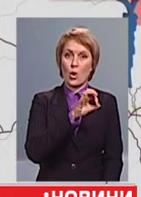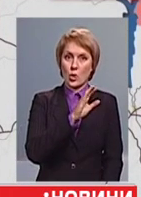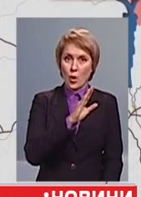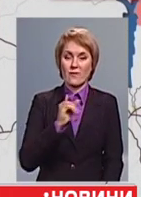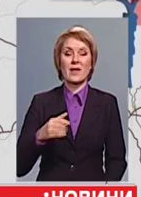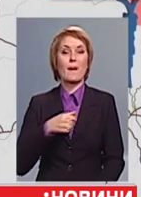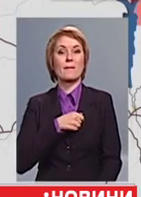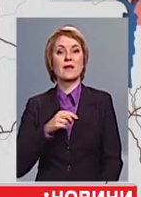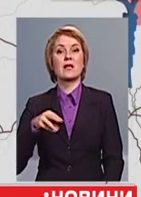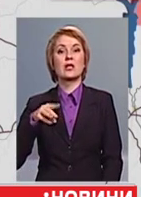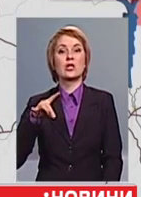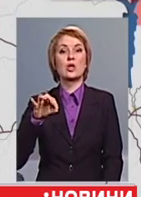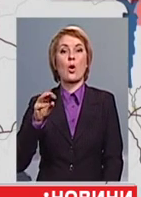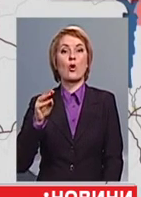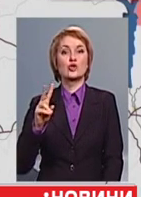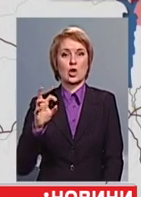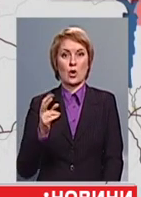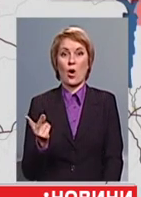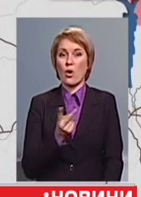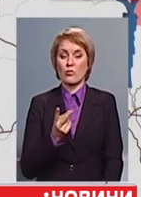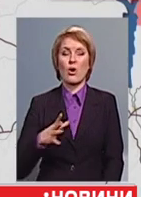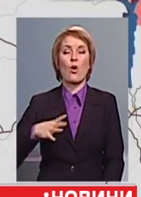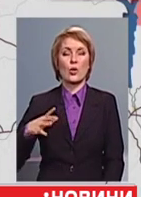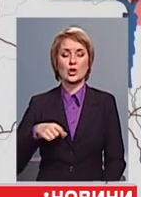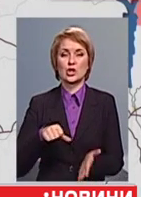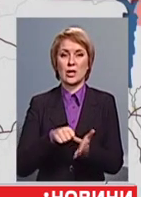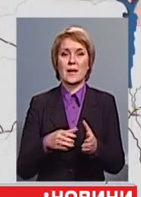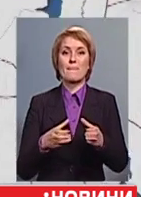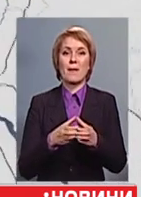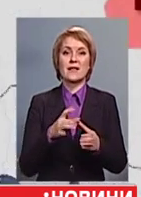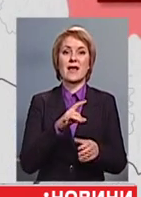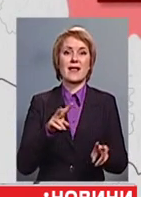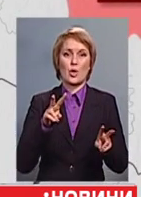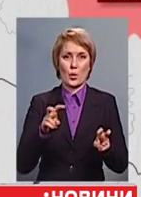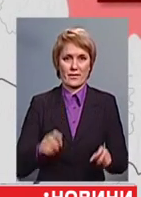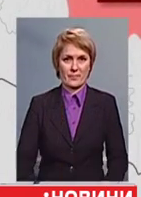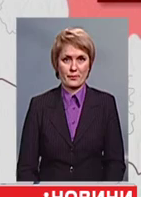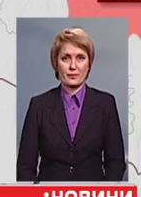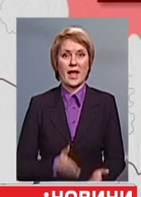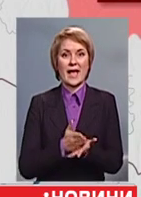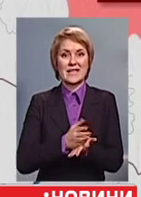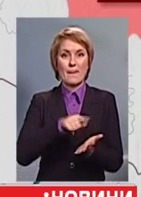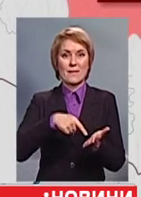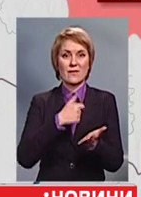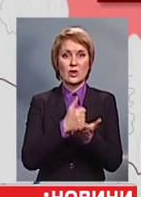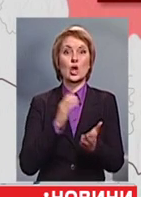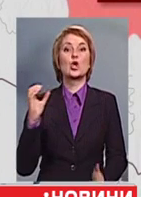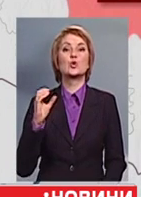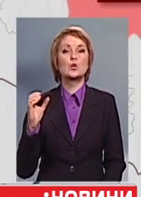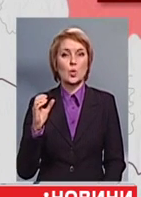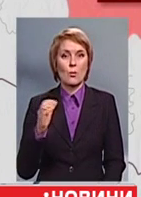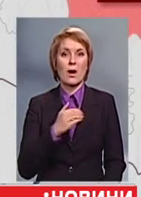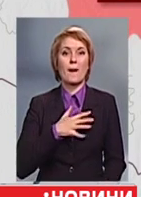позафракційний нардеп Владислава Трошенко. Вони – соратники, колишні члени партії регіонів. На крісло міського голови у Сумах